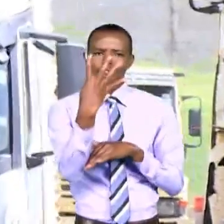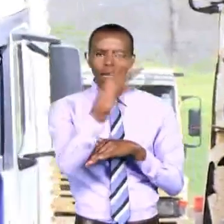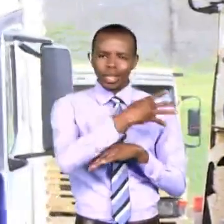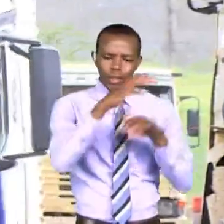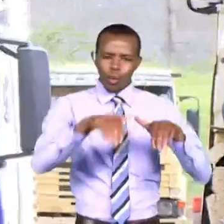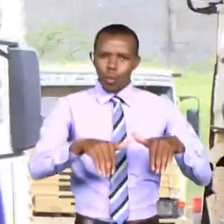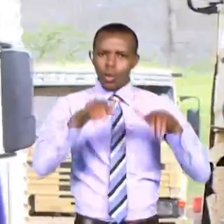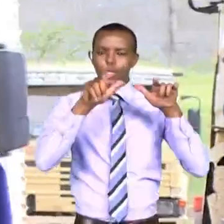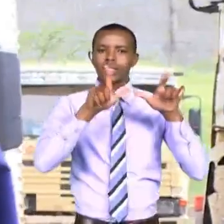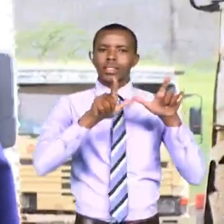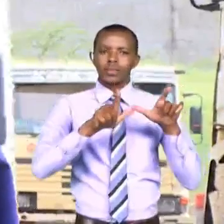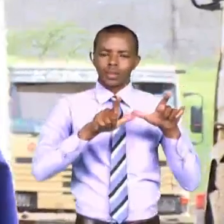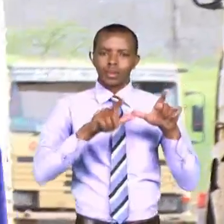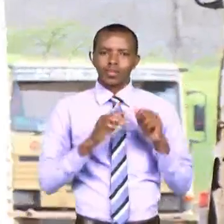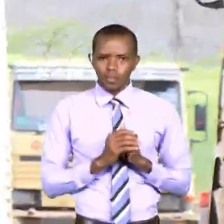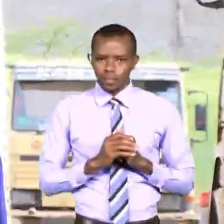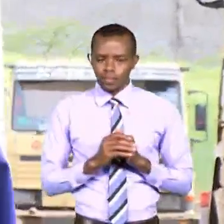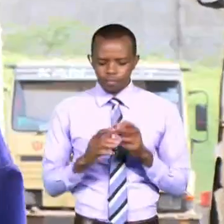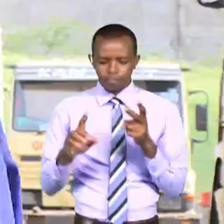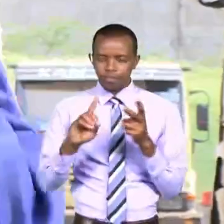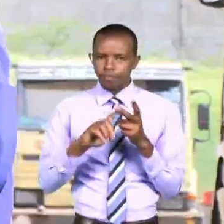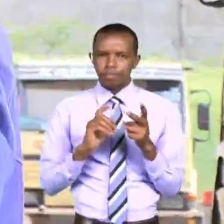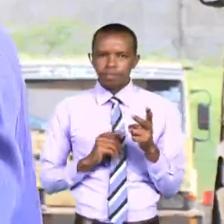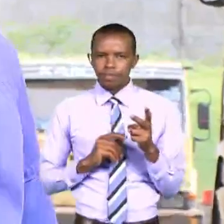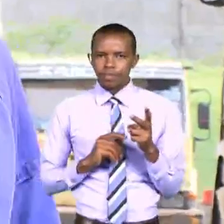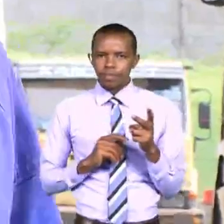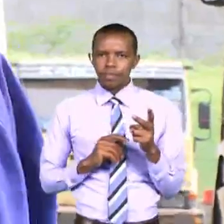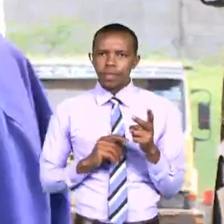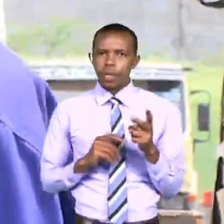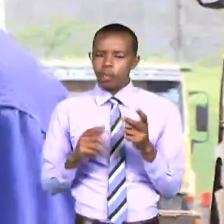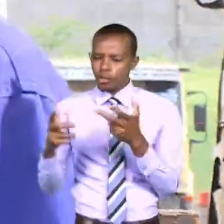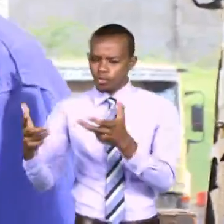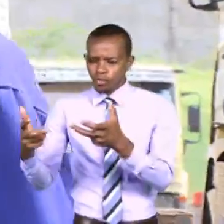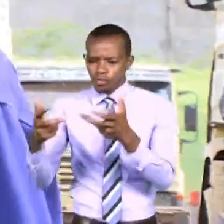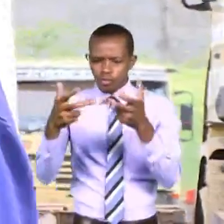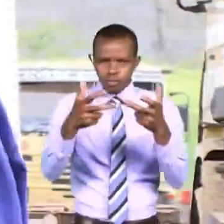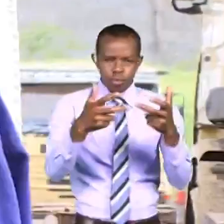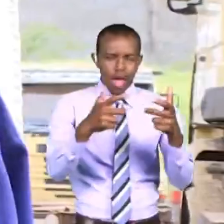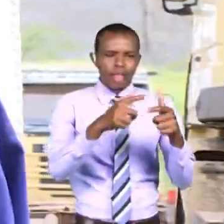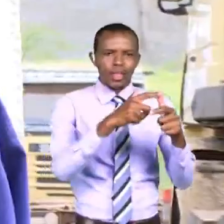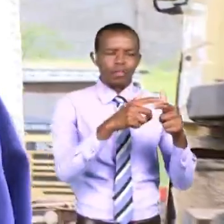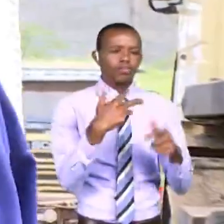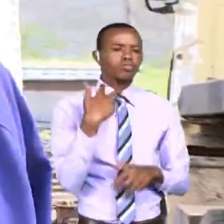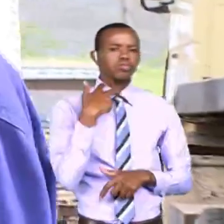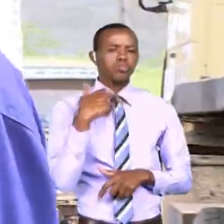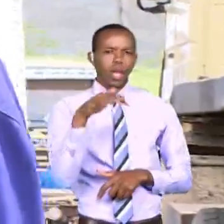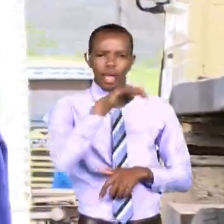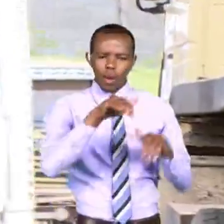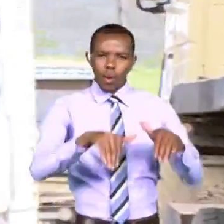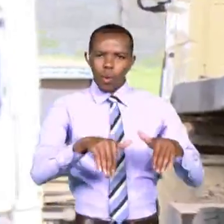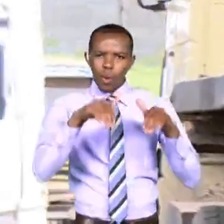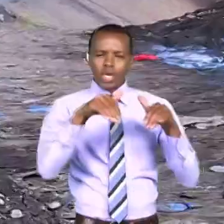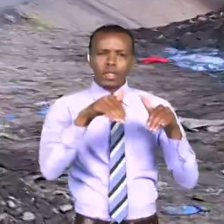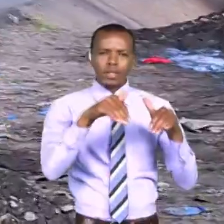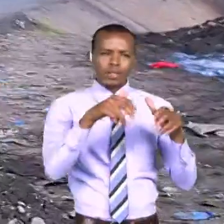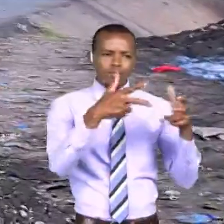ukiongojea ikuwe through. Mambo mengine haya unaweza pakia mzigo uende ubane mahali. Ukiongojea mzigo